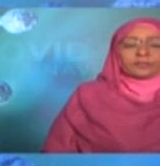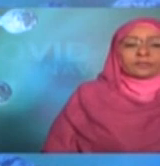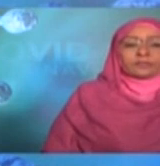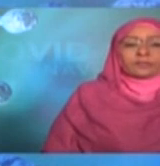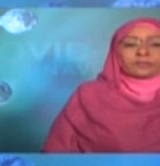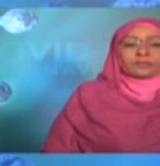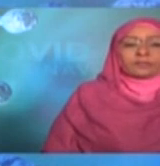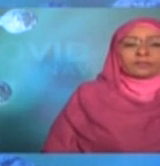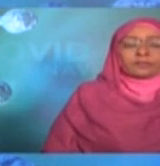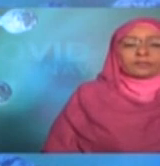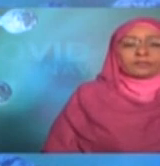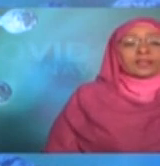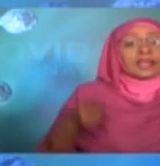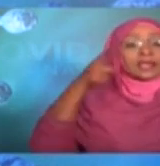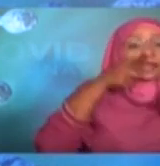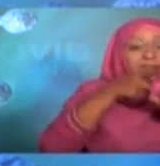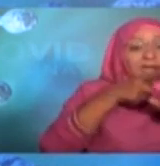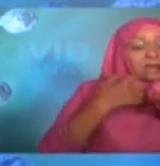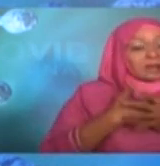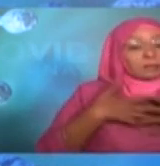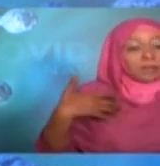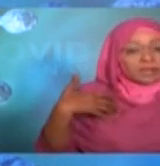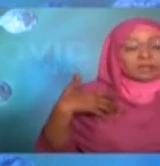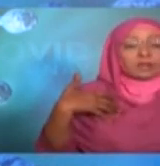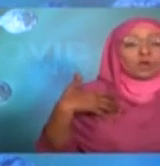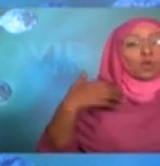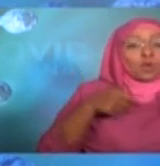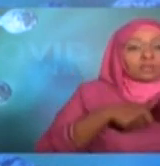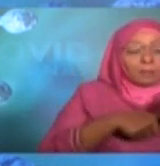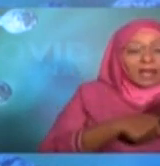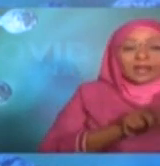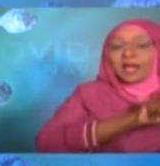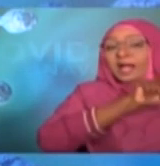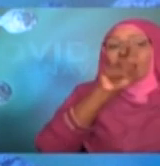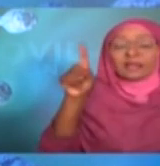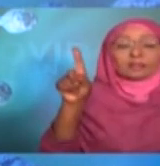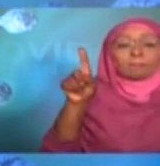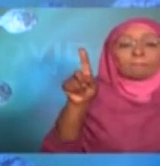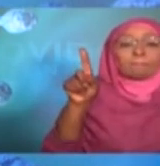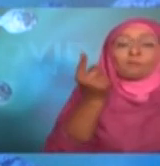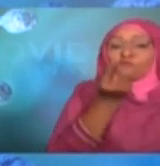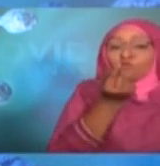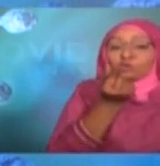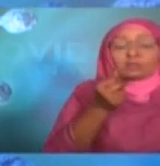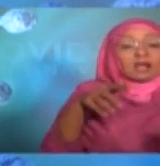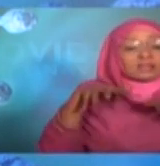حتى نطمئن ونضمن عدم توفر فرص